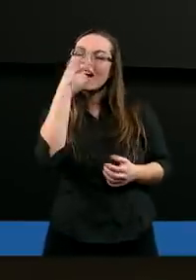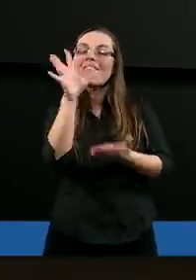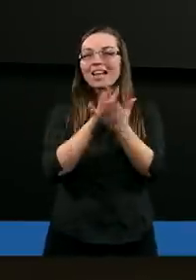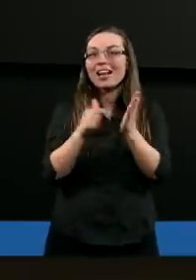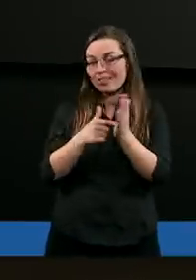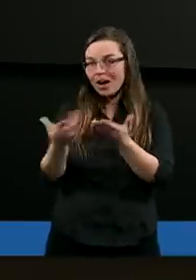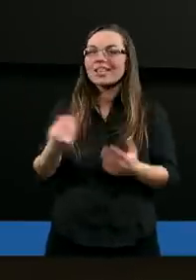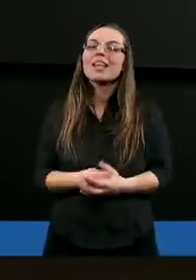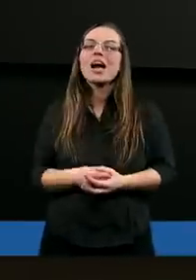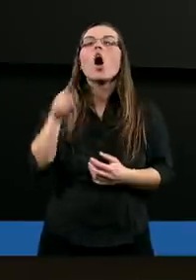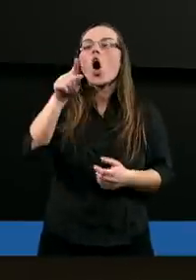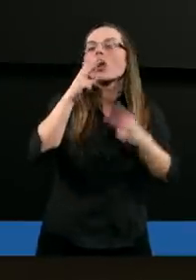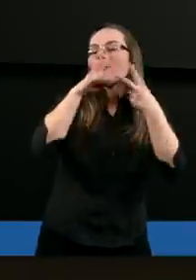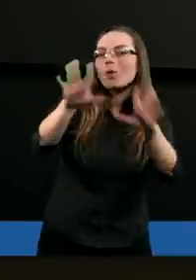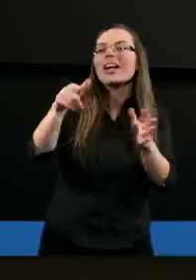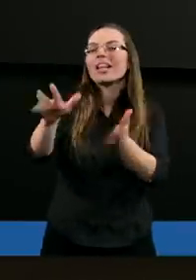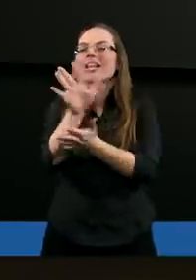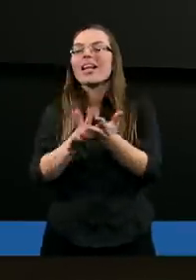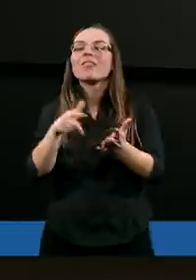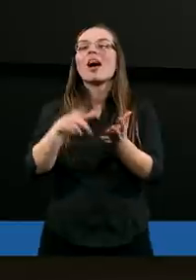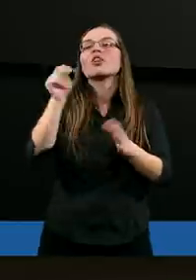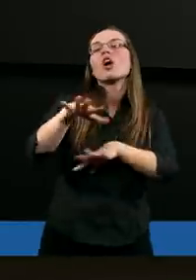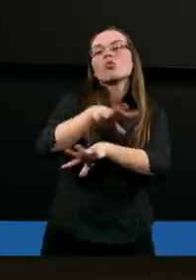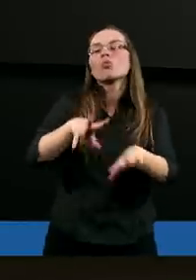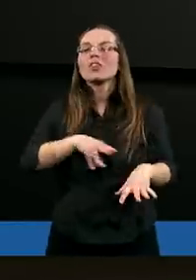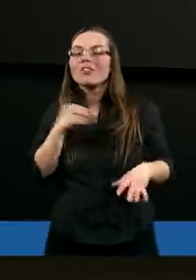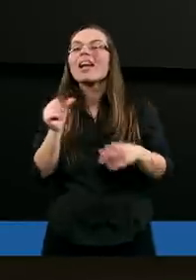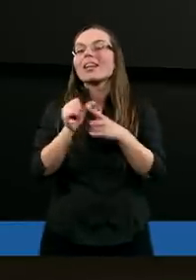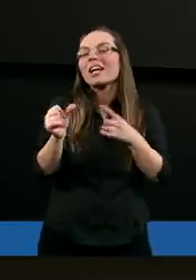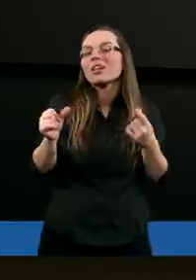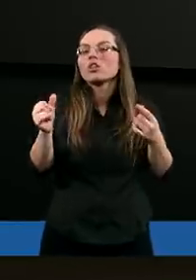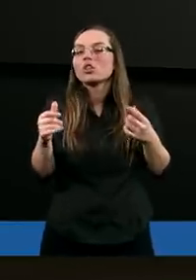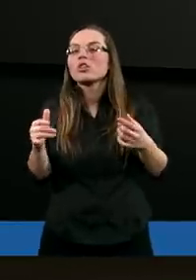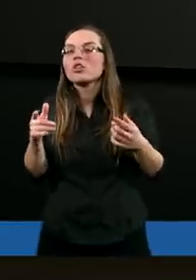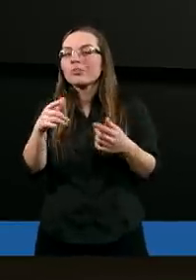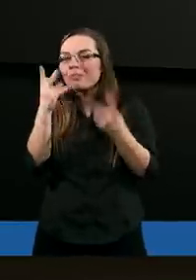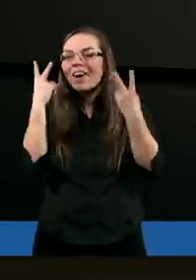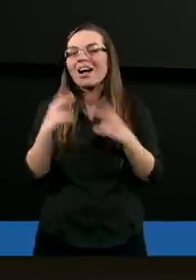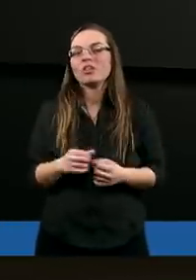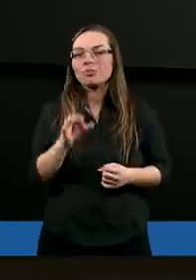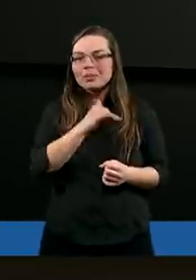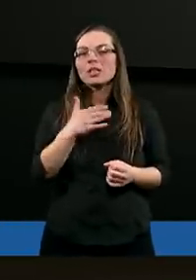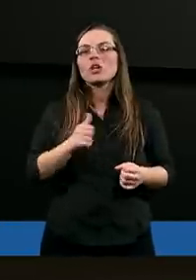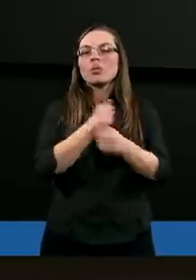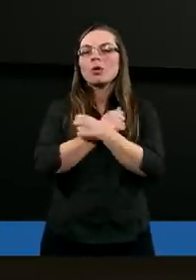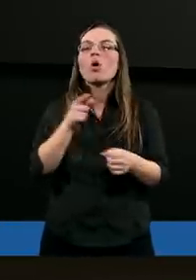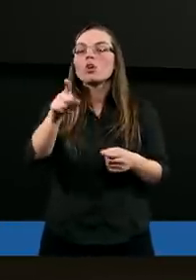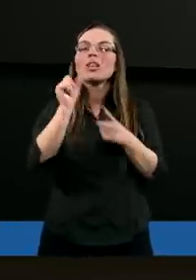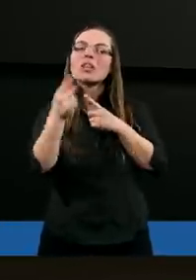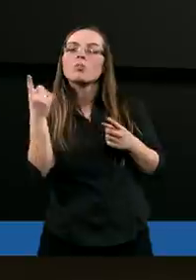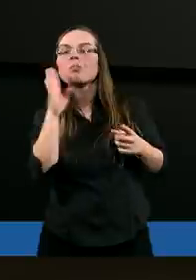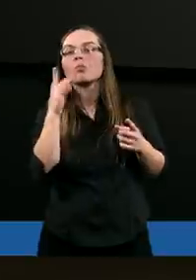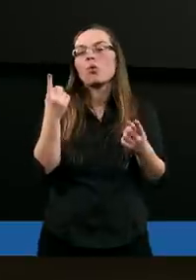prawda? On pokazuje ten tekst, że Duch Święty rzekł. Co też udowadnia